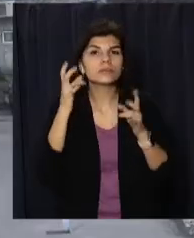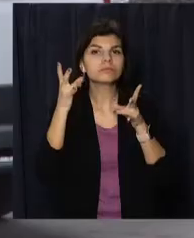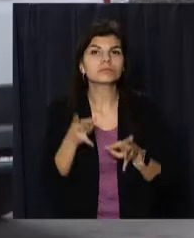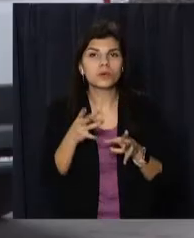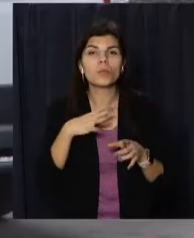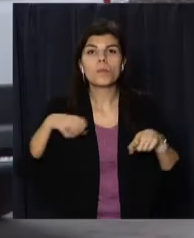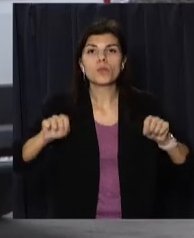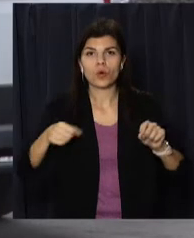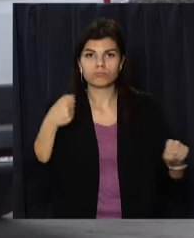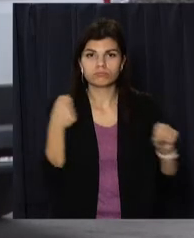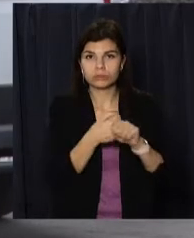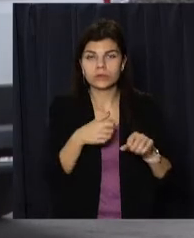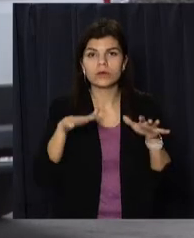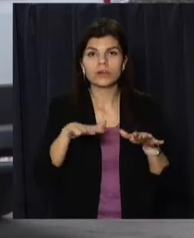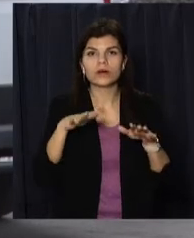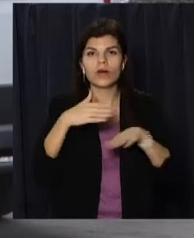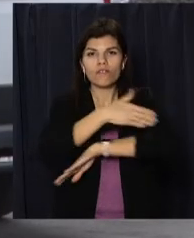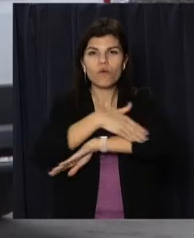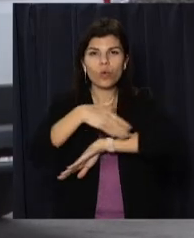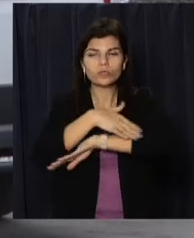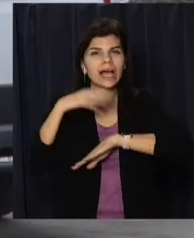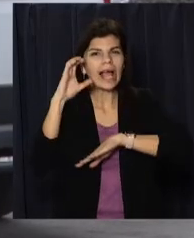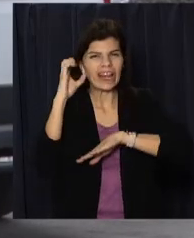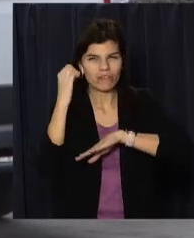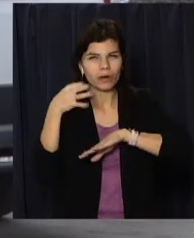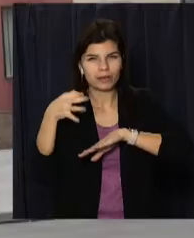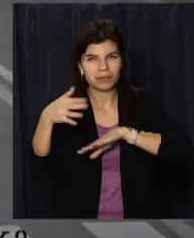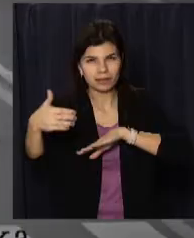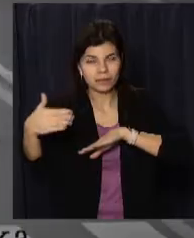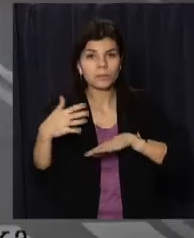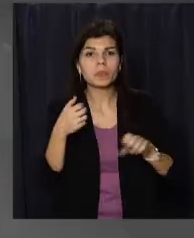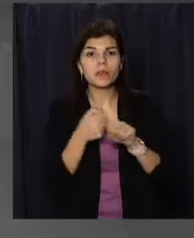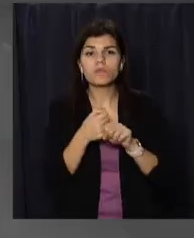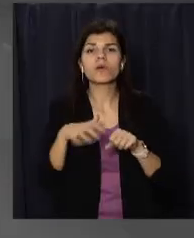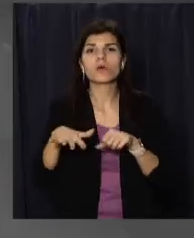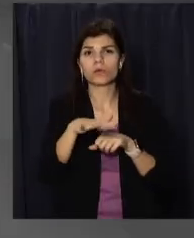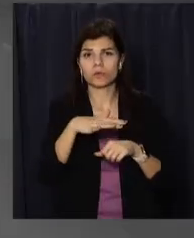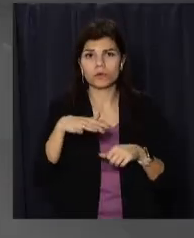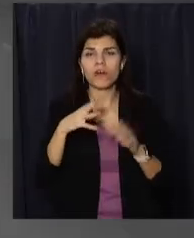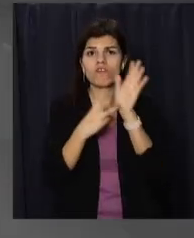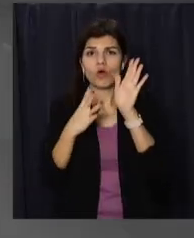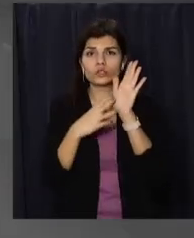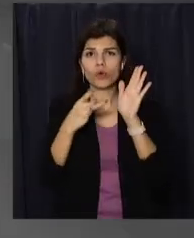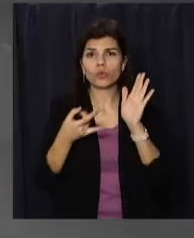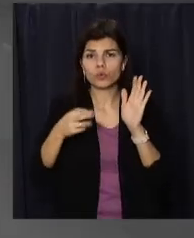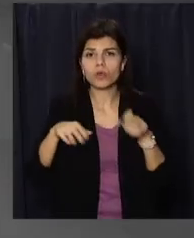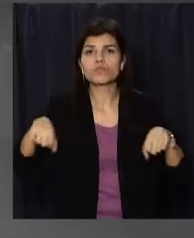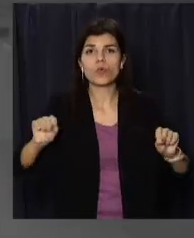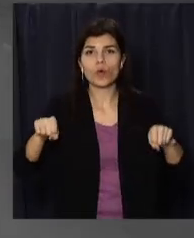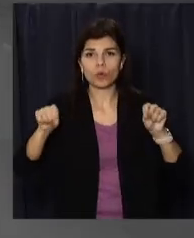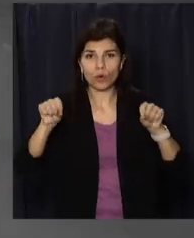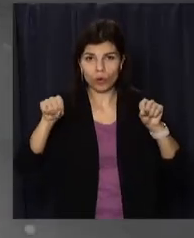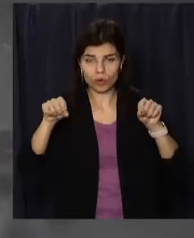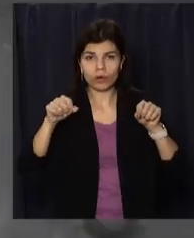збив мотоцикліст на вулиці Криворізькій, стабілізували. Аварія сталася по обіді 8 грудня. Мотоцикліст рухався в